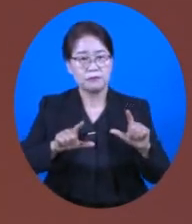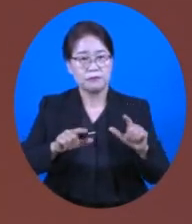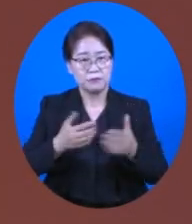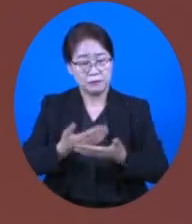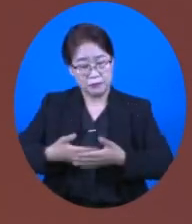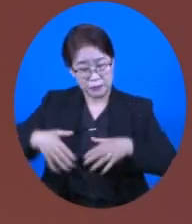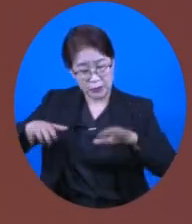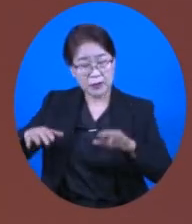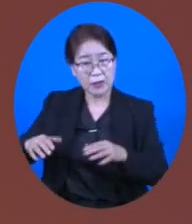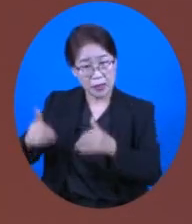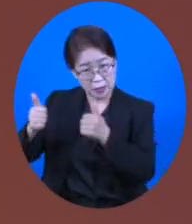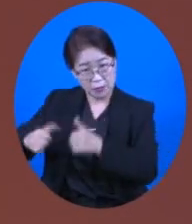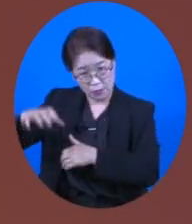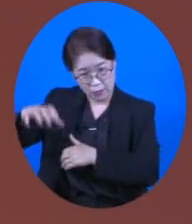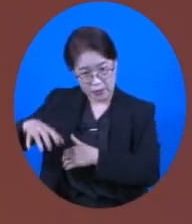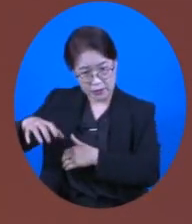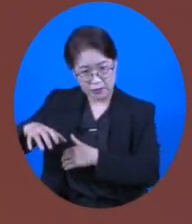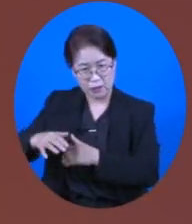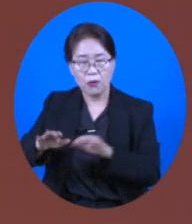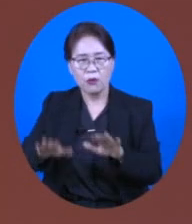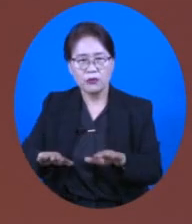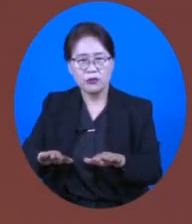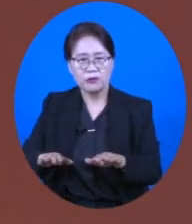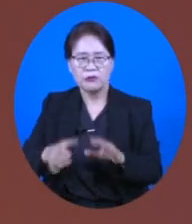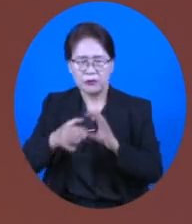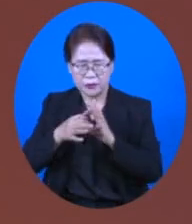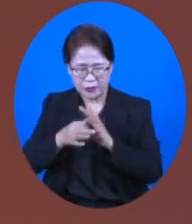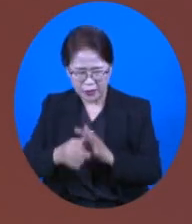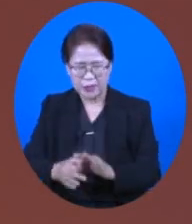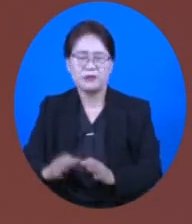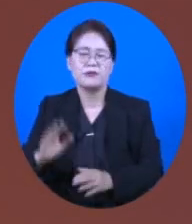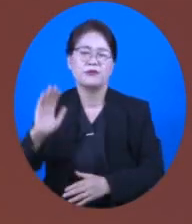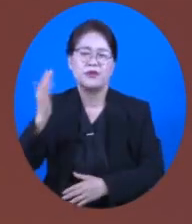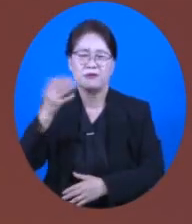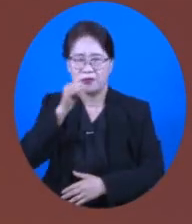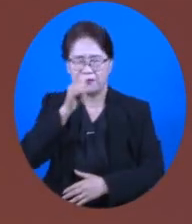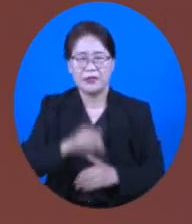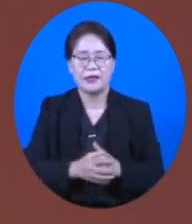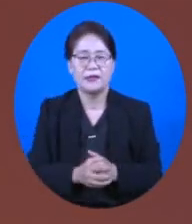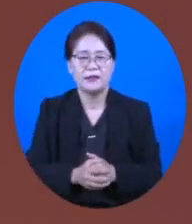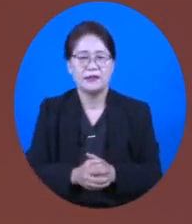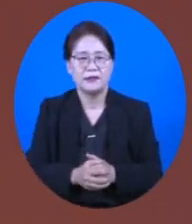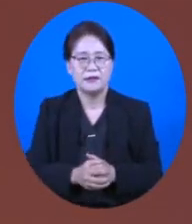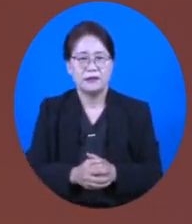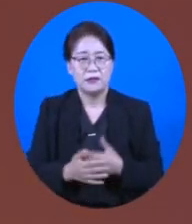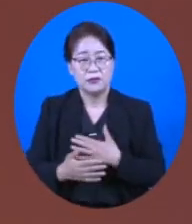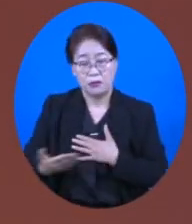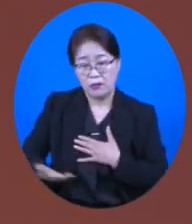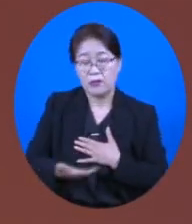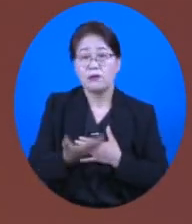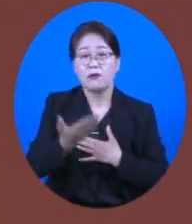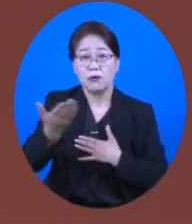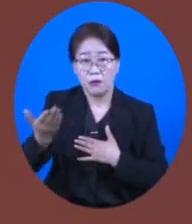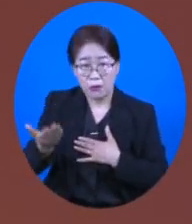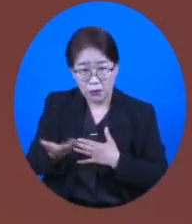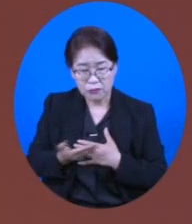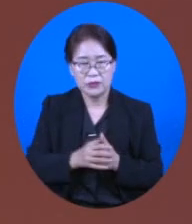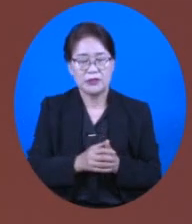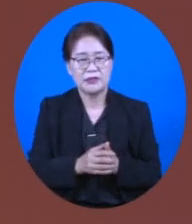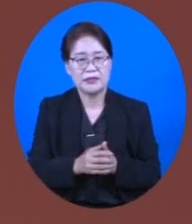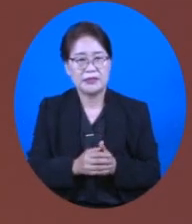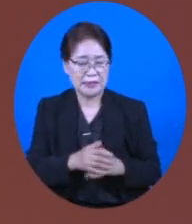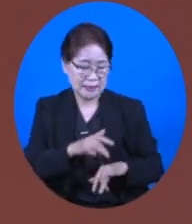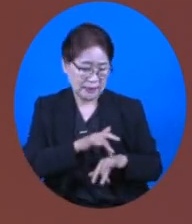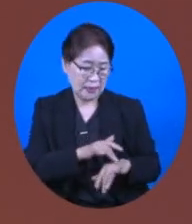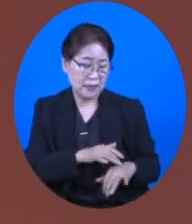천상의 법정에서 오늘도 이루어지고 있다는 사실입니다. 사실 저와 여러분은요,